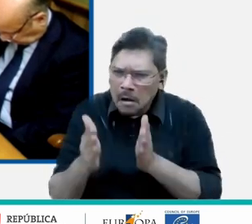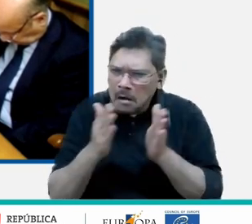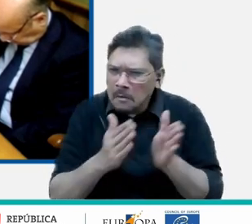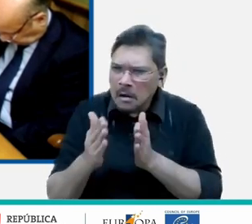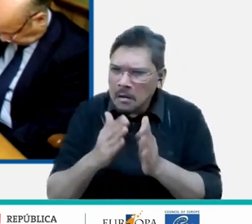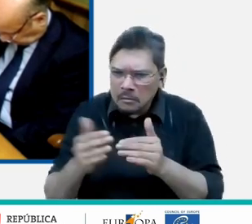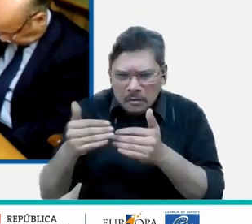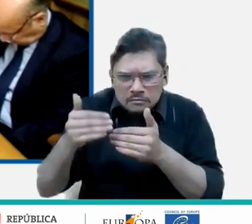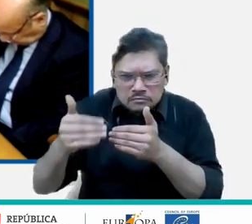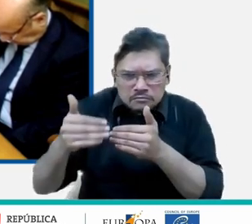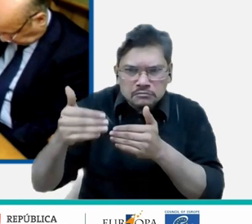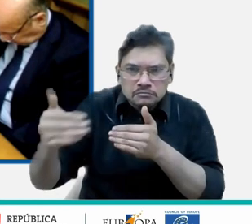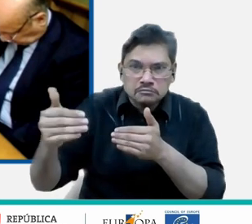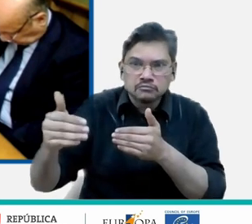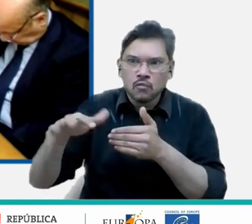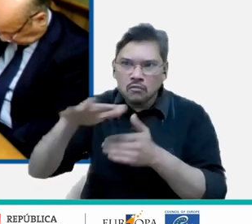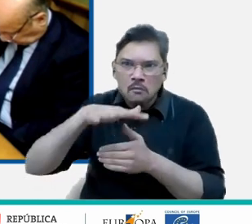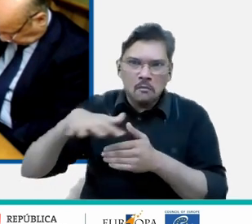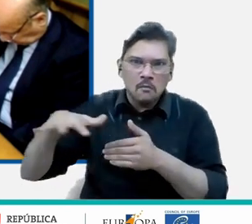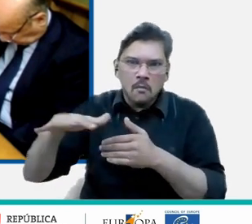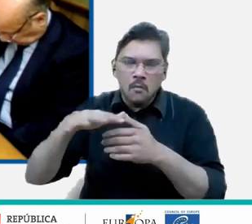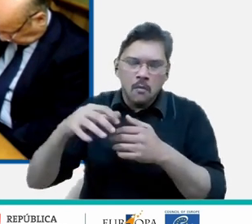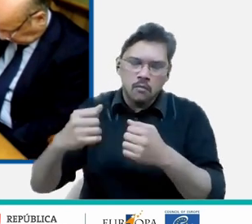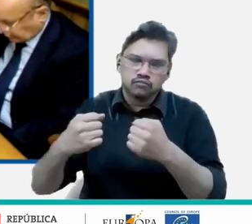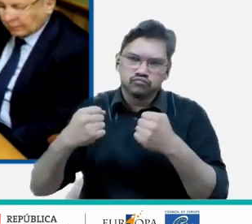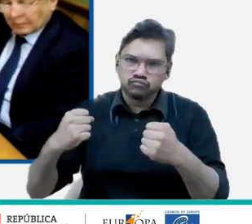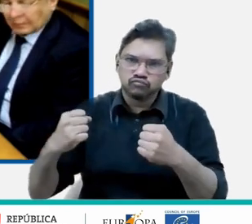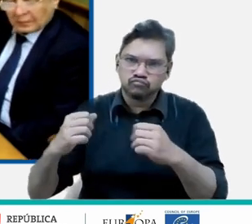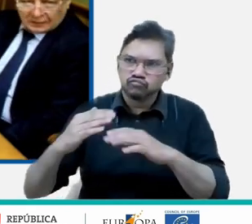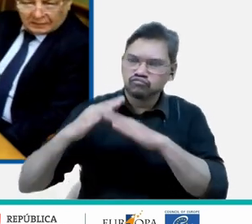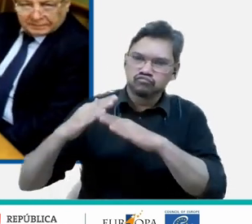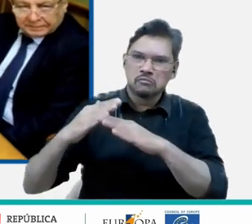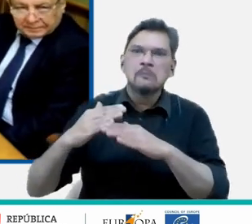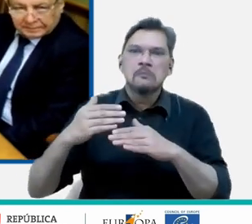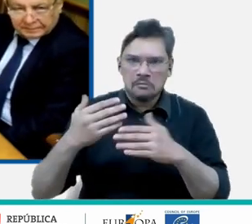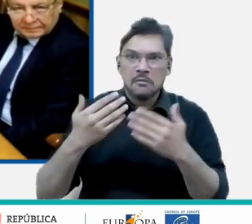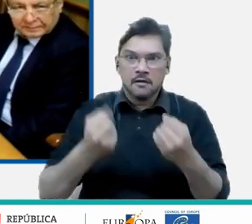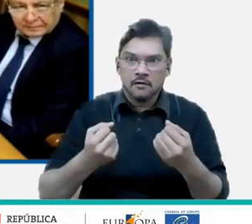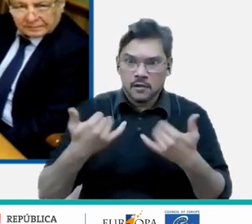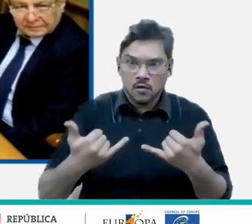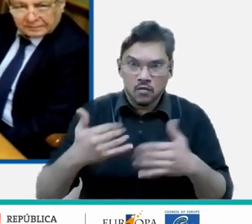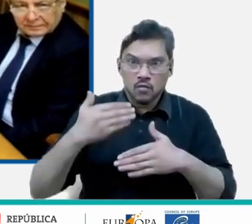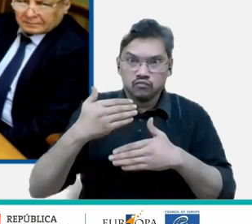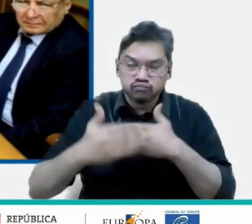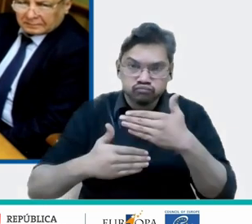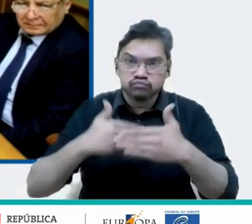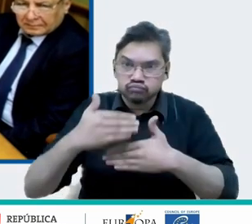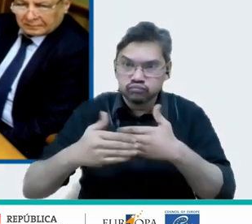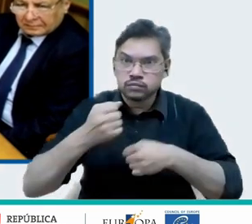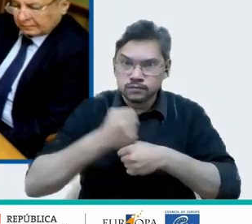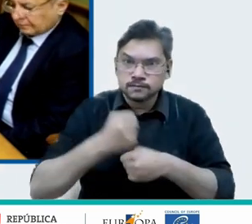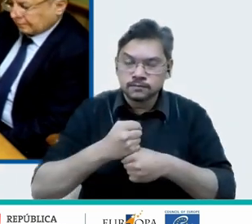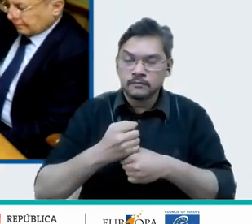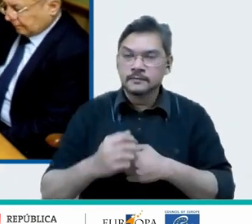рабочая группа из числа представителей соответствующих структур города. В августе текущего